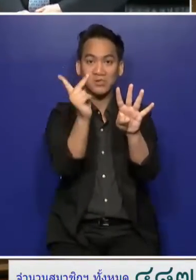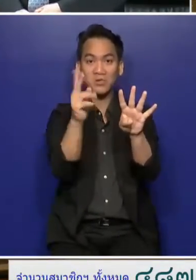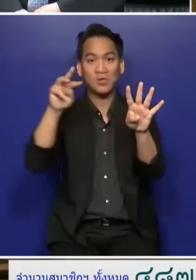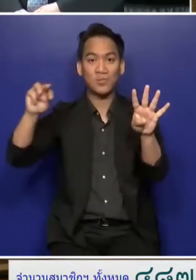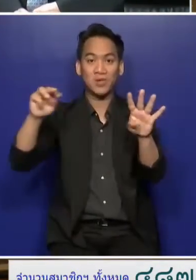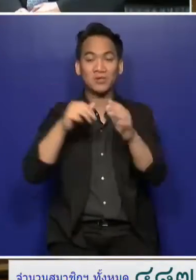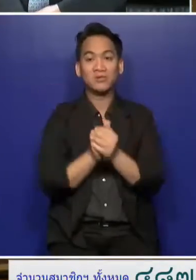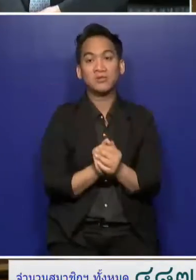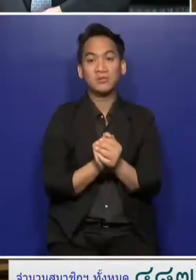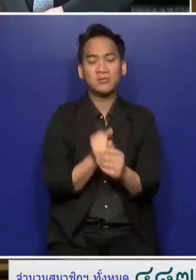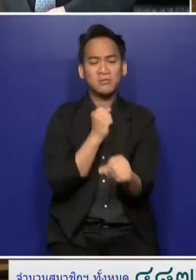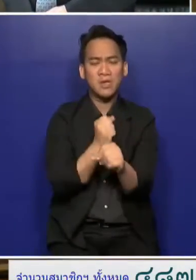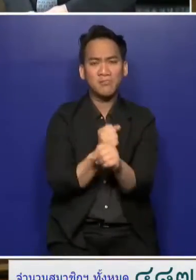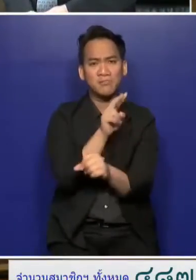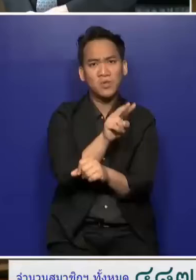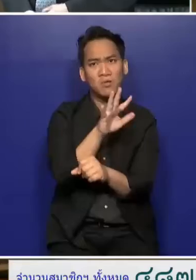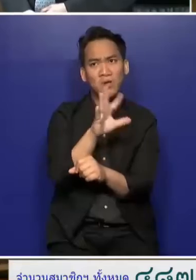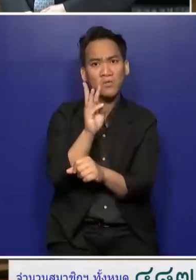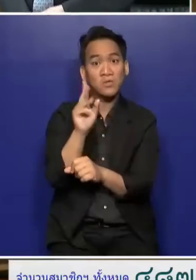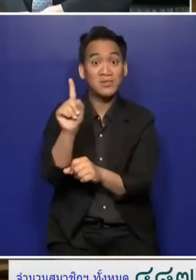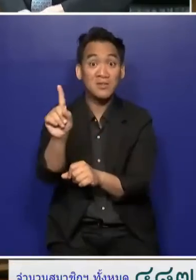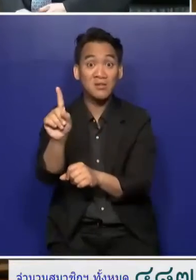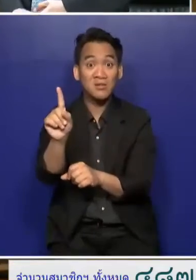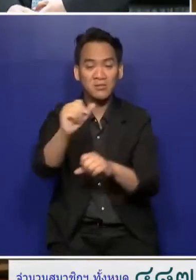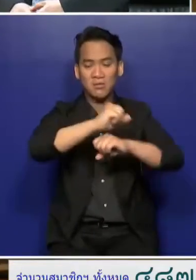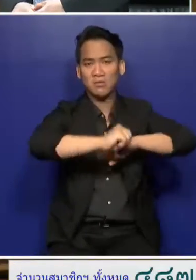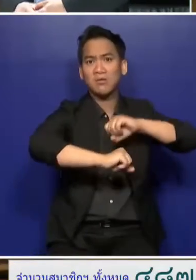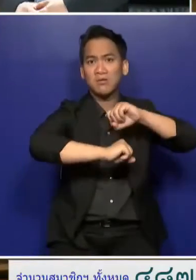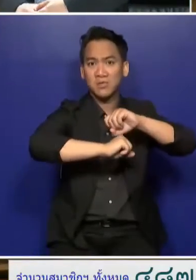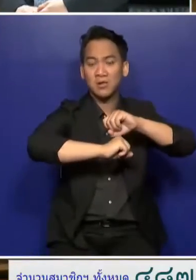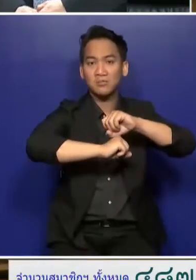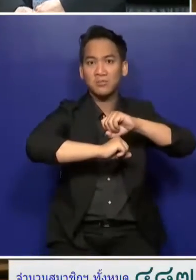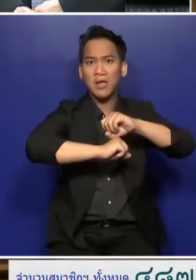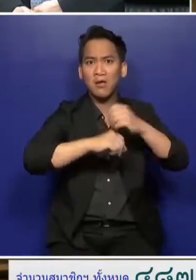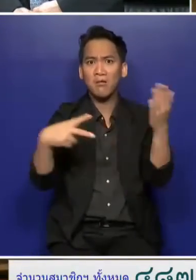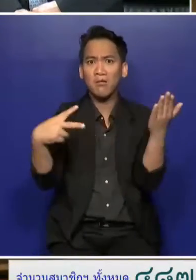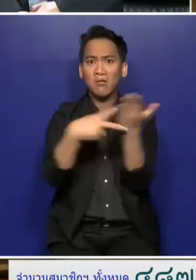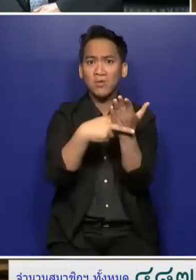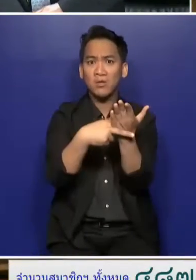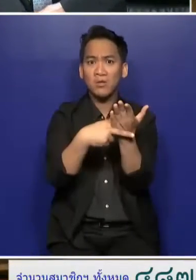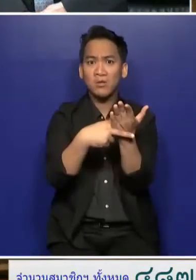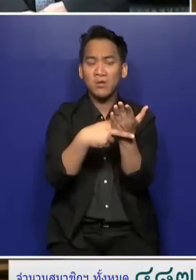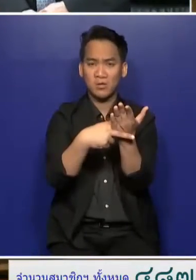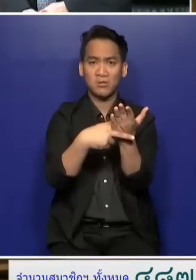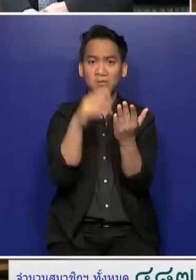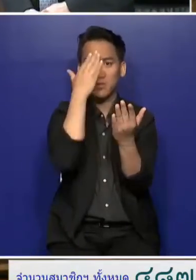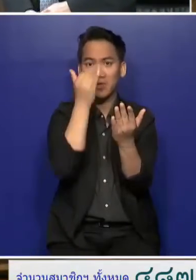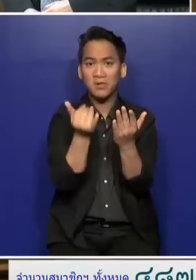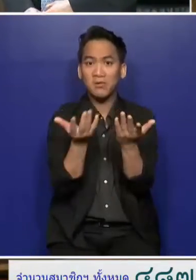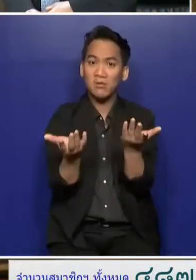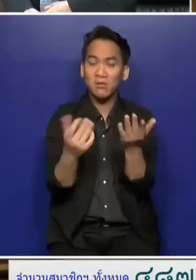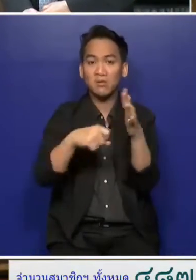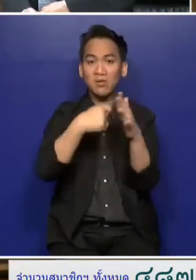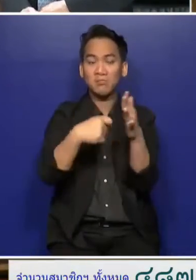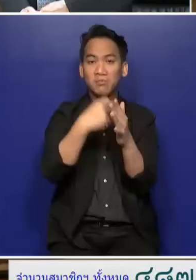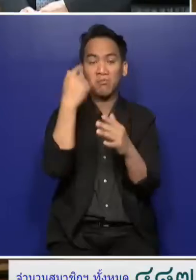ปี2561แต่การก่อสร้างได้หยุดลงอย่างไม่ทราบสาเหตุครับว่าเป็นเพ